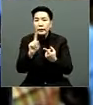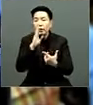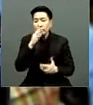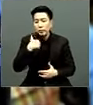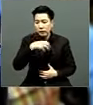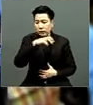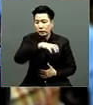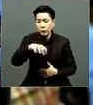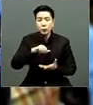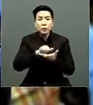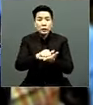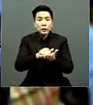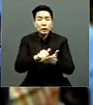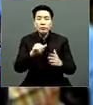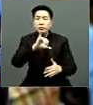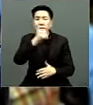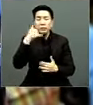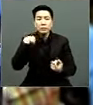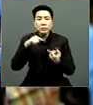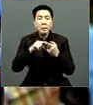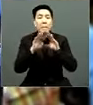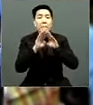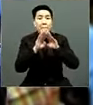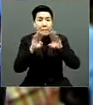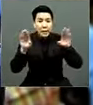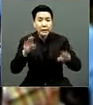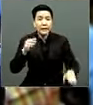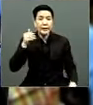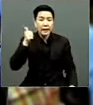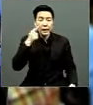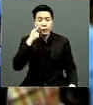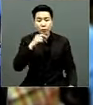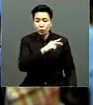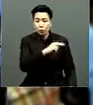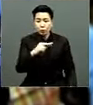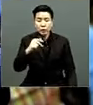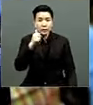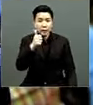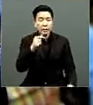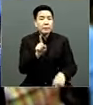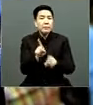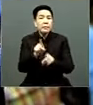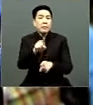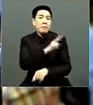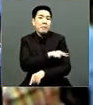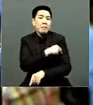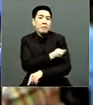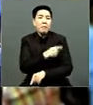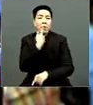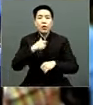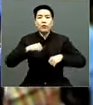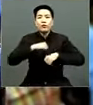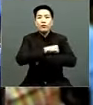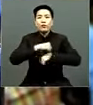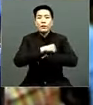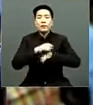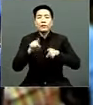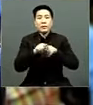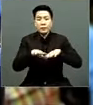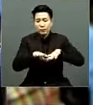บางบริการบางอย่างที่อาจจะเปิดให้ได้อย่างเช่นสระว่ายน้ำแล้วก็อย่างที่คุณหมอเมื่อกี้ค่ะว่าฟิตเนสในส่วนของฟรีเว